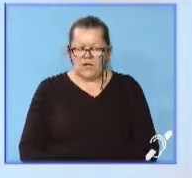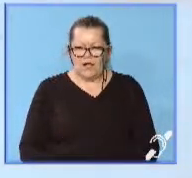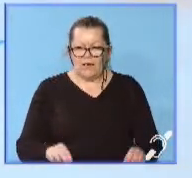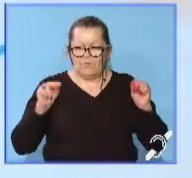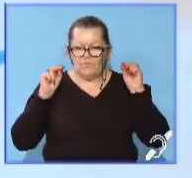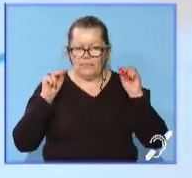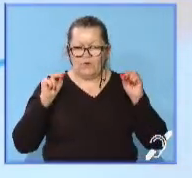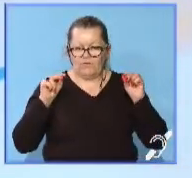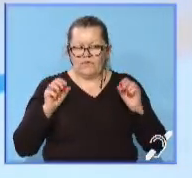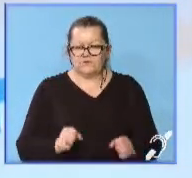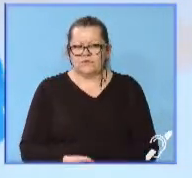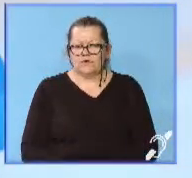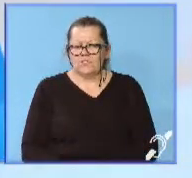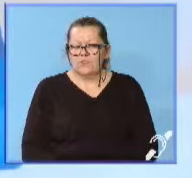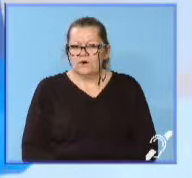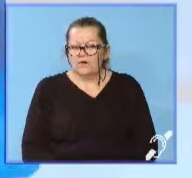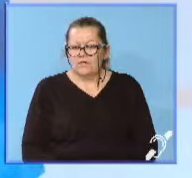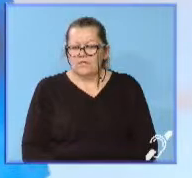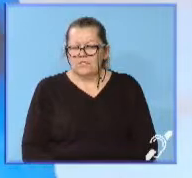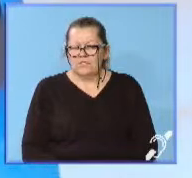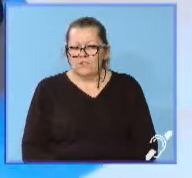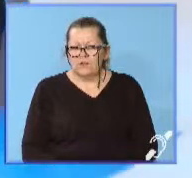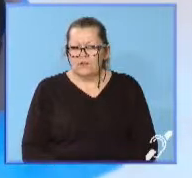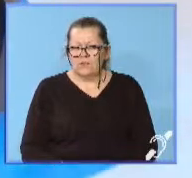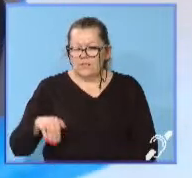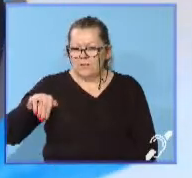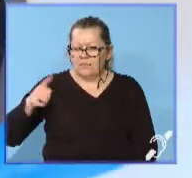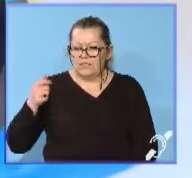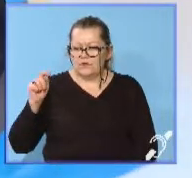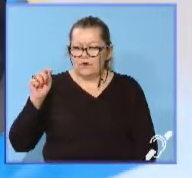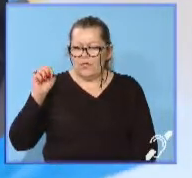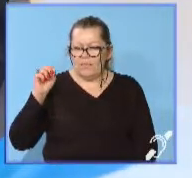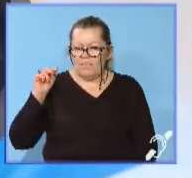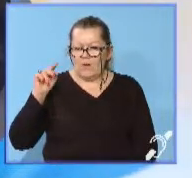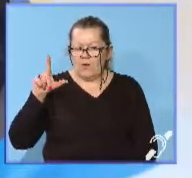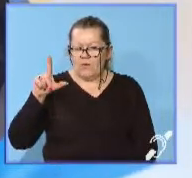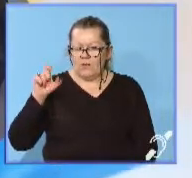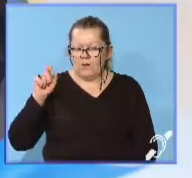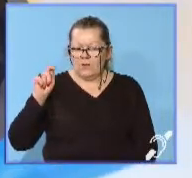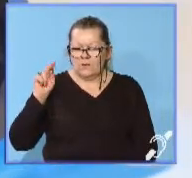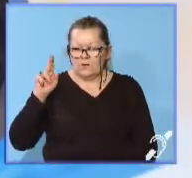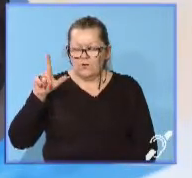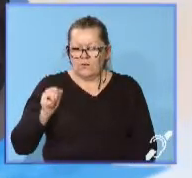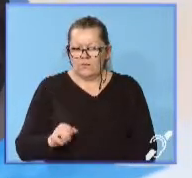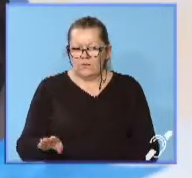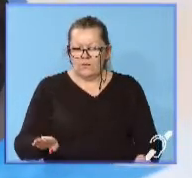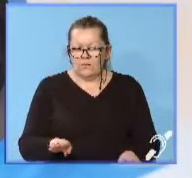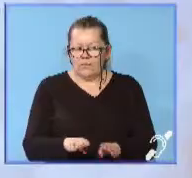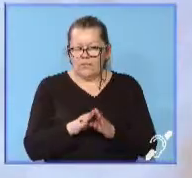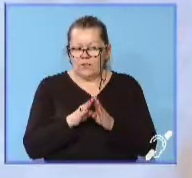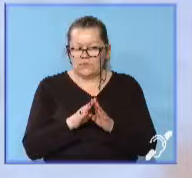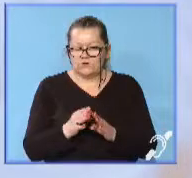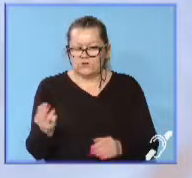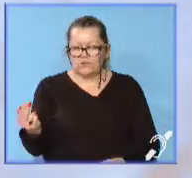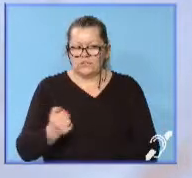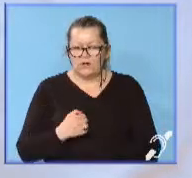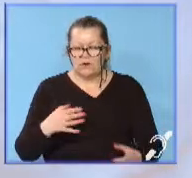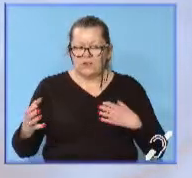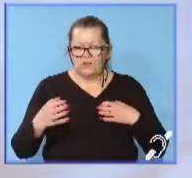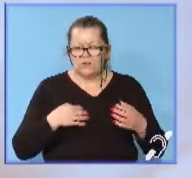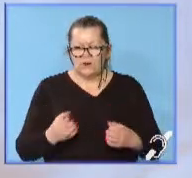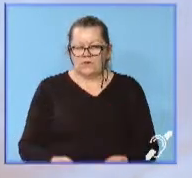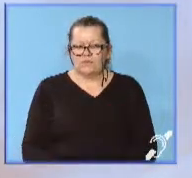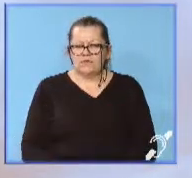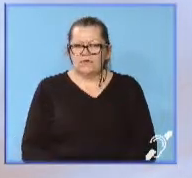irineu Popa mitropolitul olii cu colegii mei din teatru se spune decătre